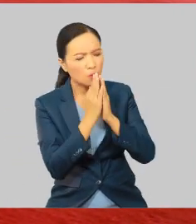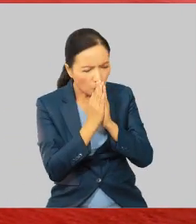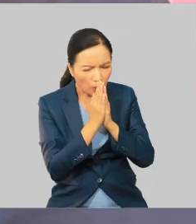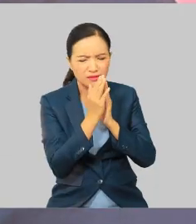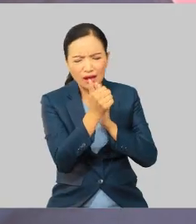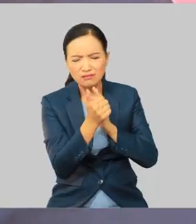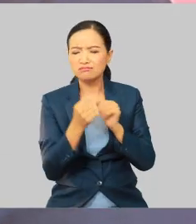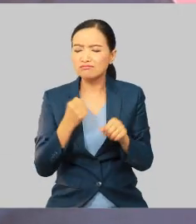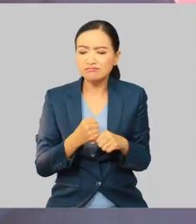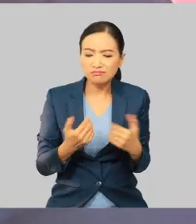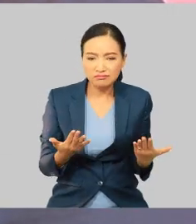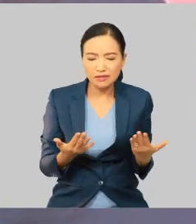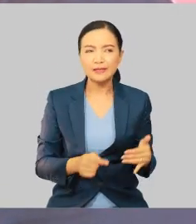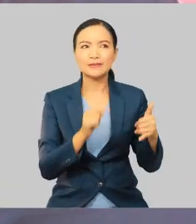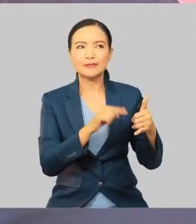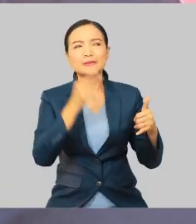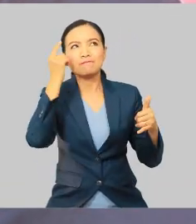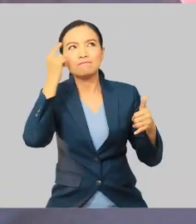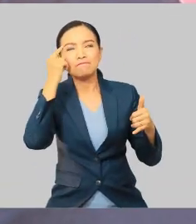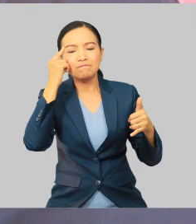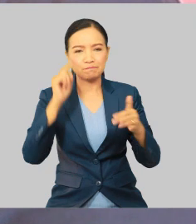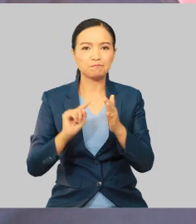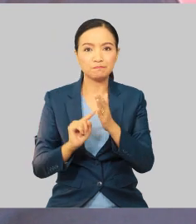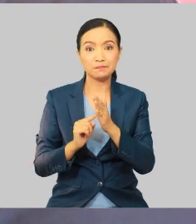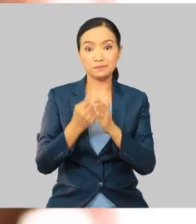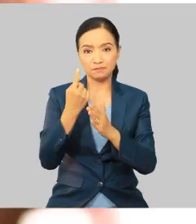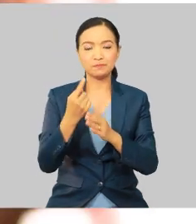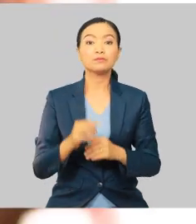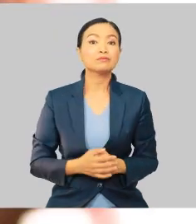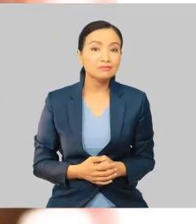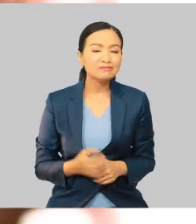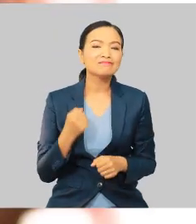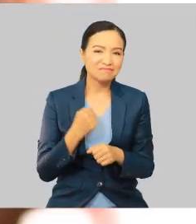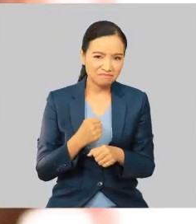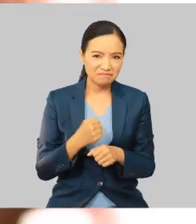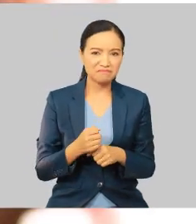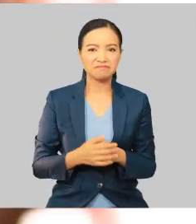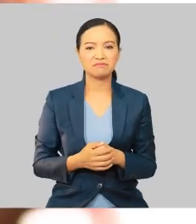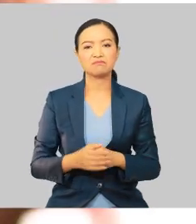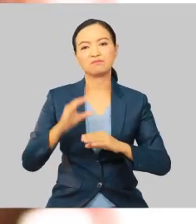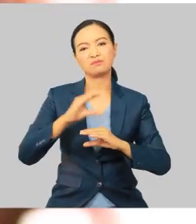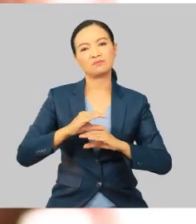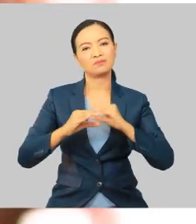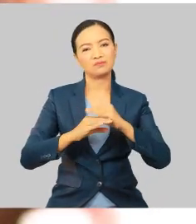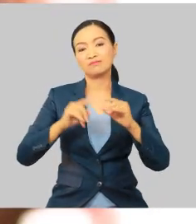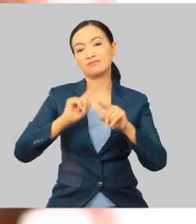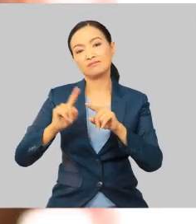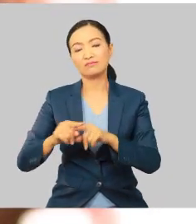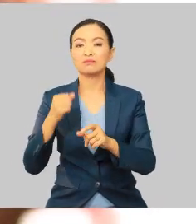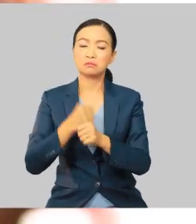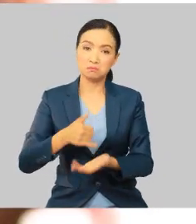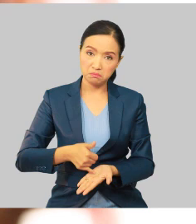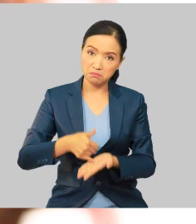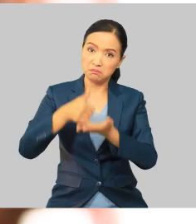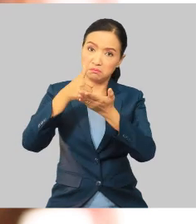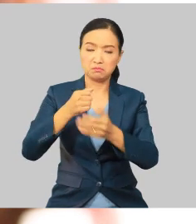ได้ใกล้ชิดที่สุด ครับ ก็เลยเป็นจุดแรกเริ่มของการที่จะทำโครงการต่างๆในการ